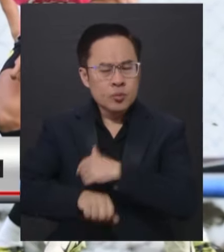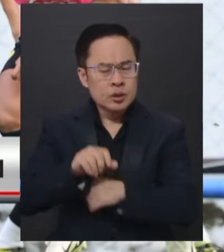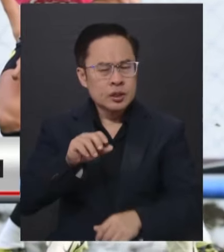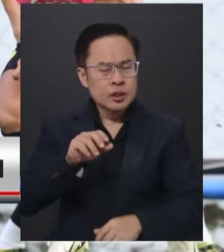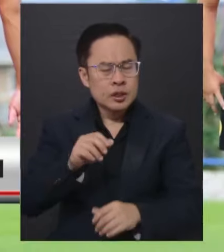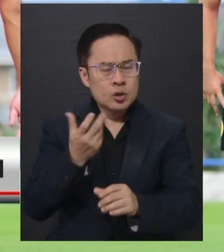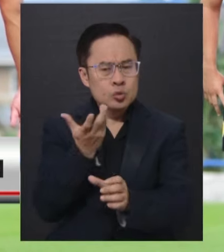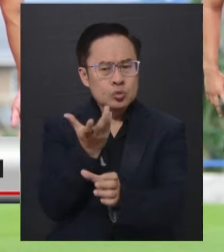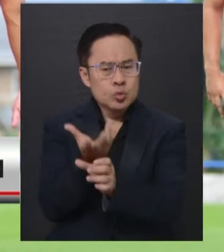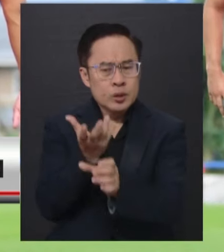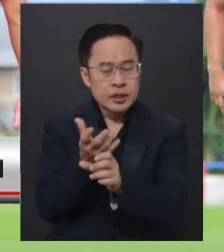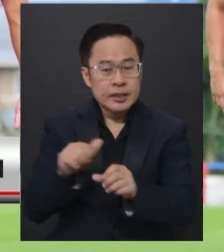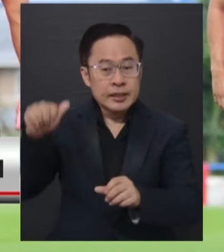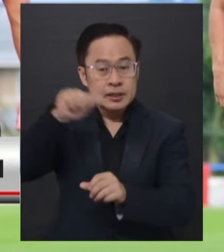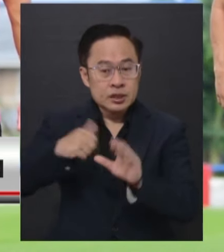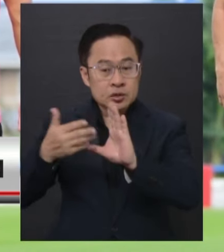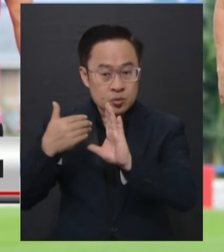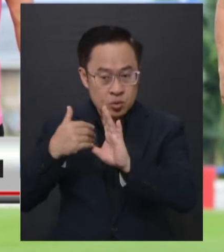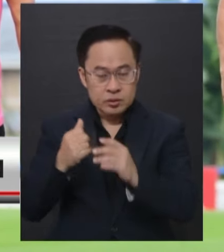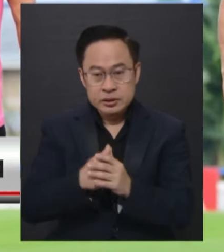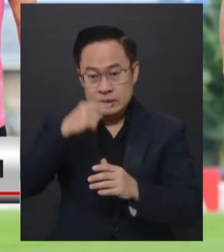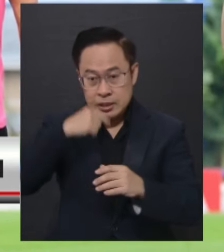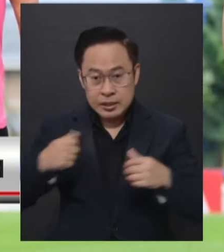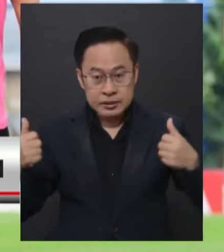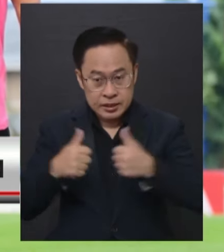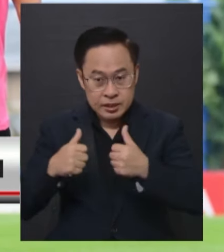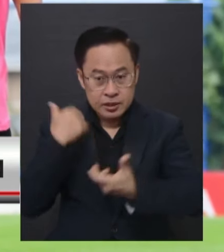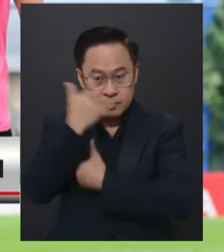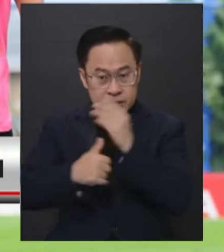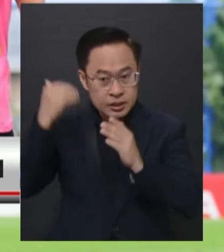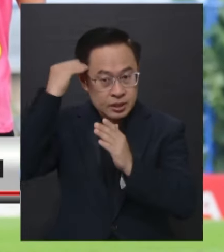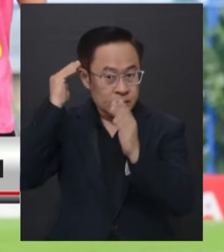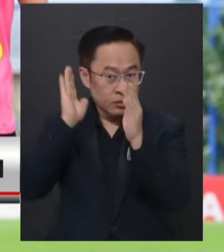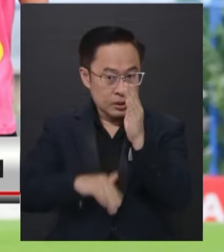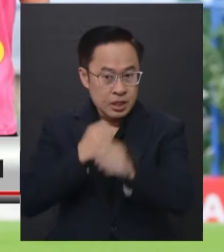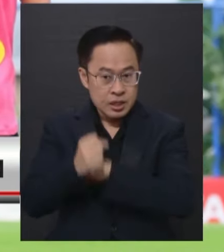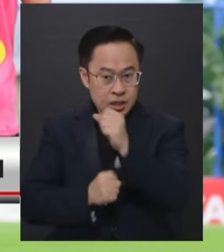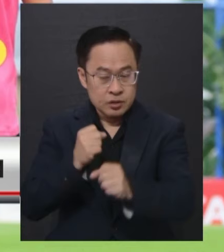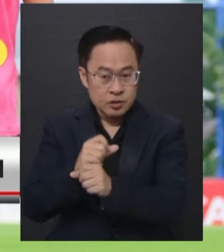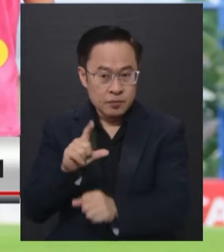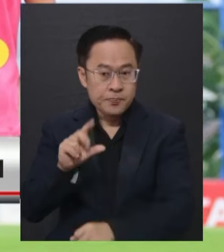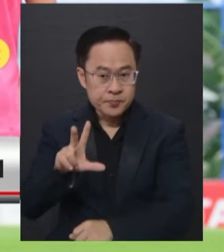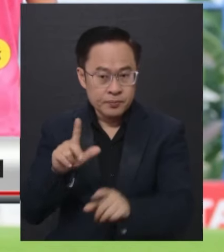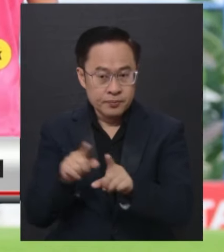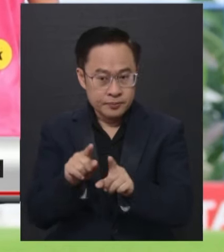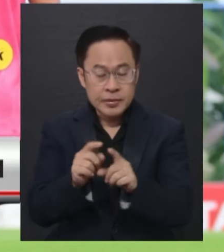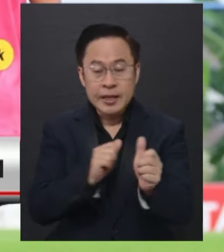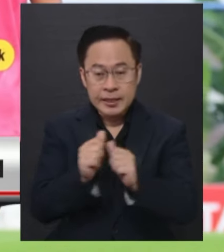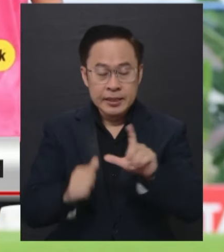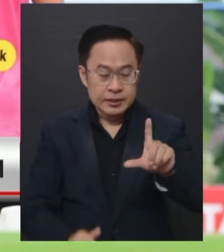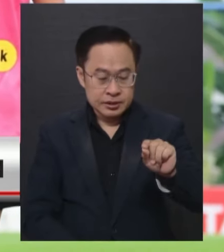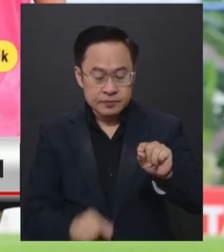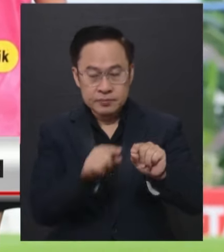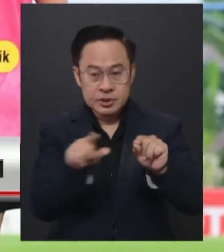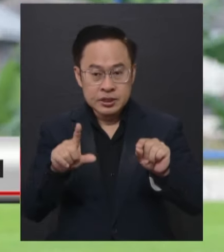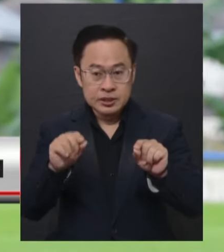ชิงแชมป์เอเชียตะวันตกนะครับเจอกับทีมชาติเกาหลีใต้ชุดยู23เช่นเดียวกันนะครับก็จะแข่งขันกันระหว่างวันที่20ถึง26มีนา